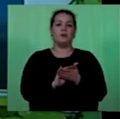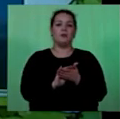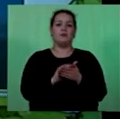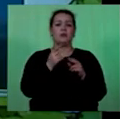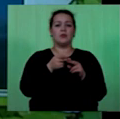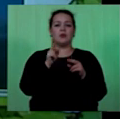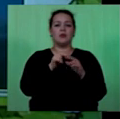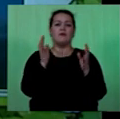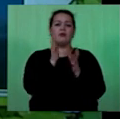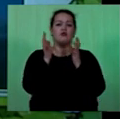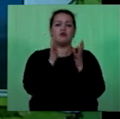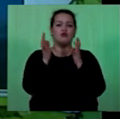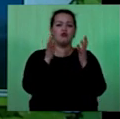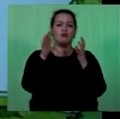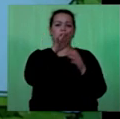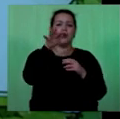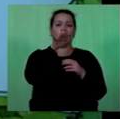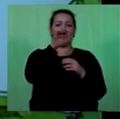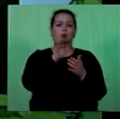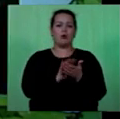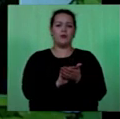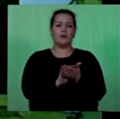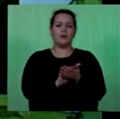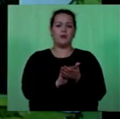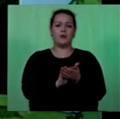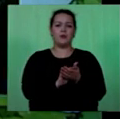Это воздушные облака.